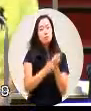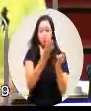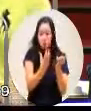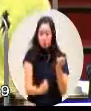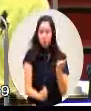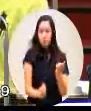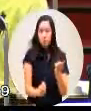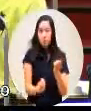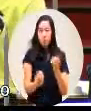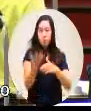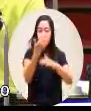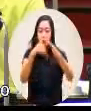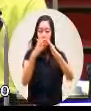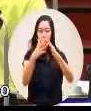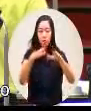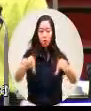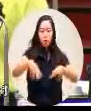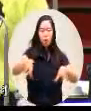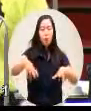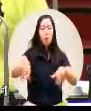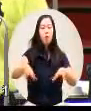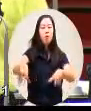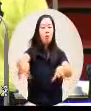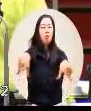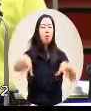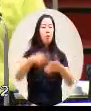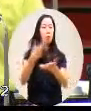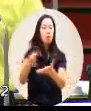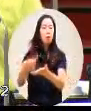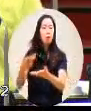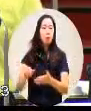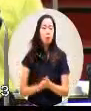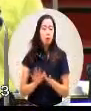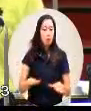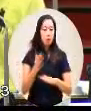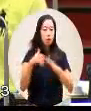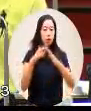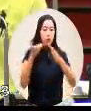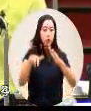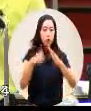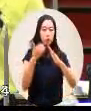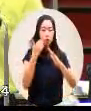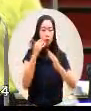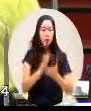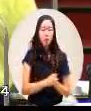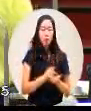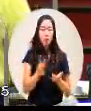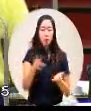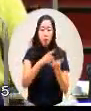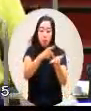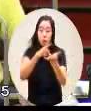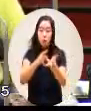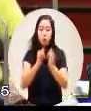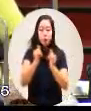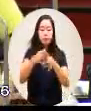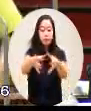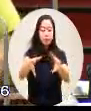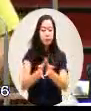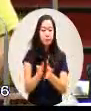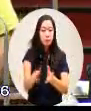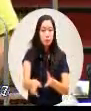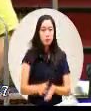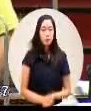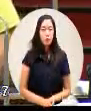空，空你的房，那个校舍一大堆啊！啊，这个学校借给社会团体，出了闲